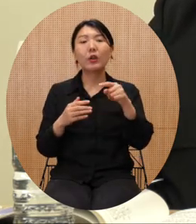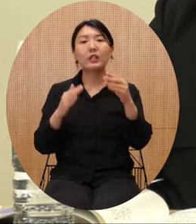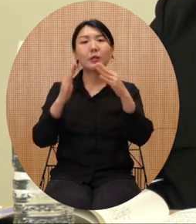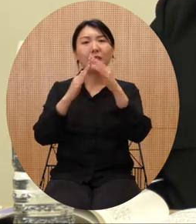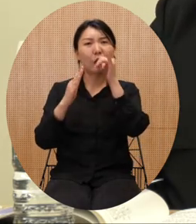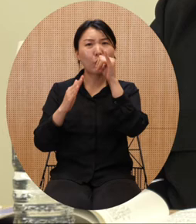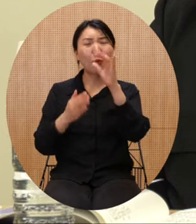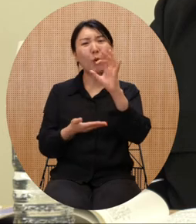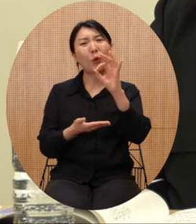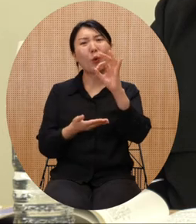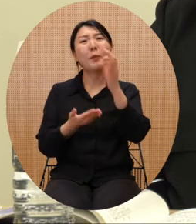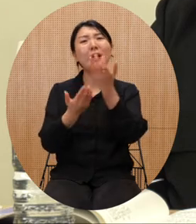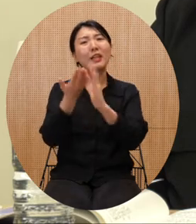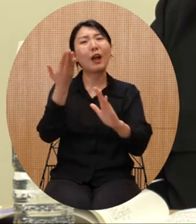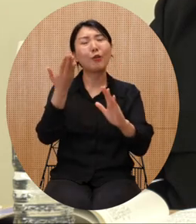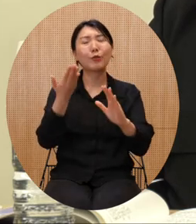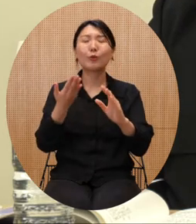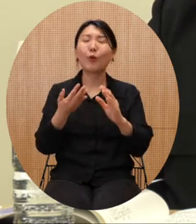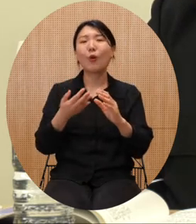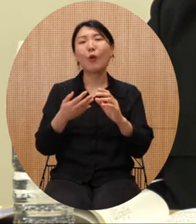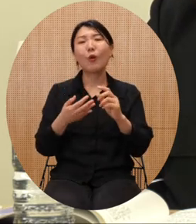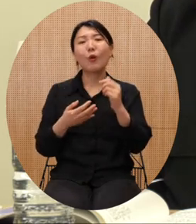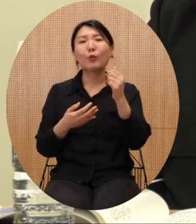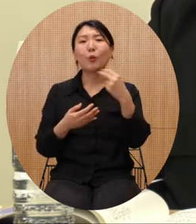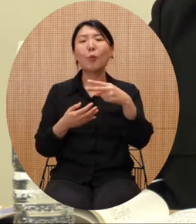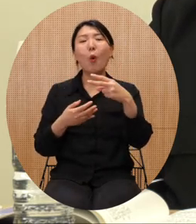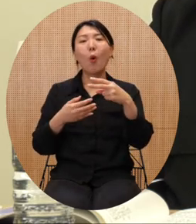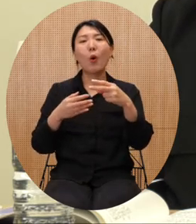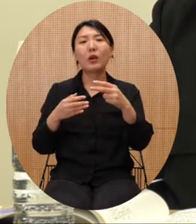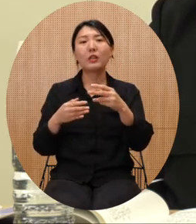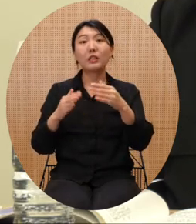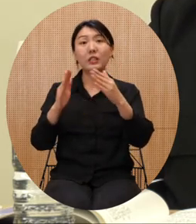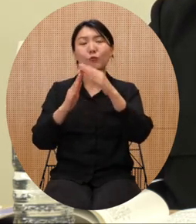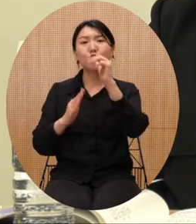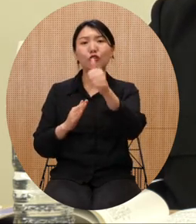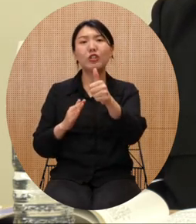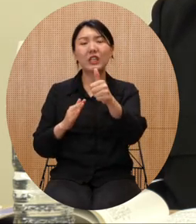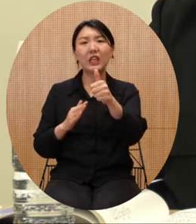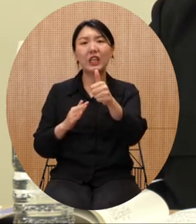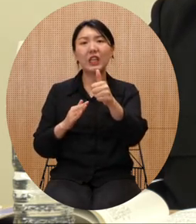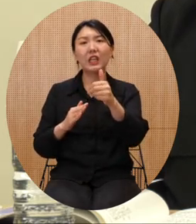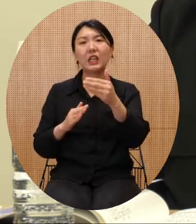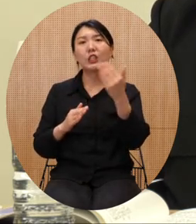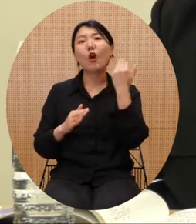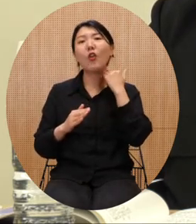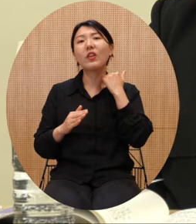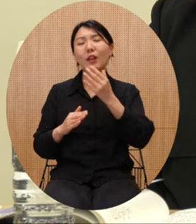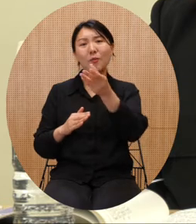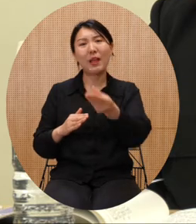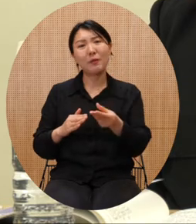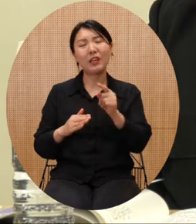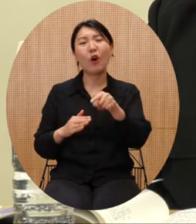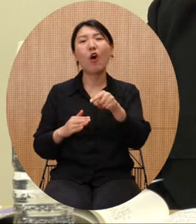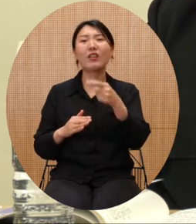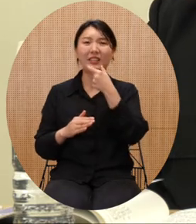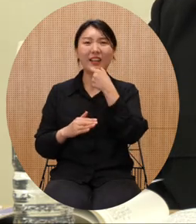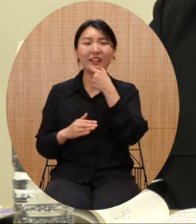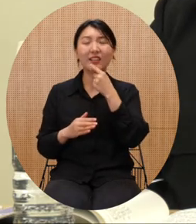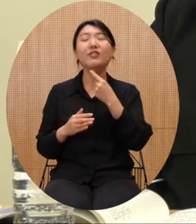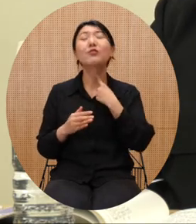안 맞고 아니면 집주인분들이 이제 전세 임대 주택을 들어오는 세입자들을 많이 안 좋아하셨어요.